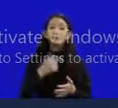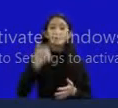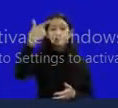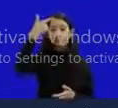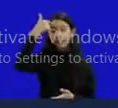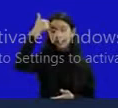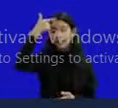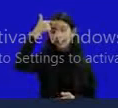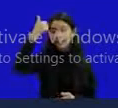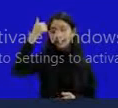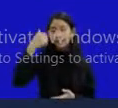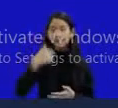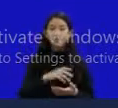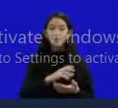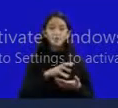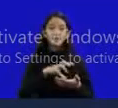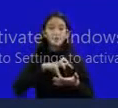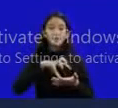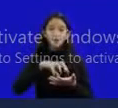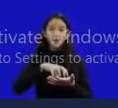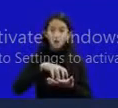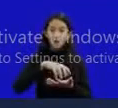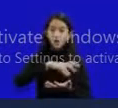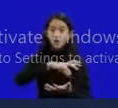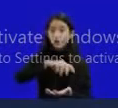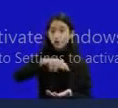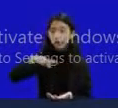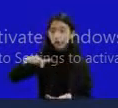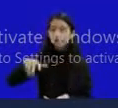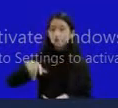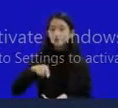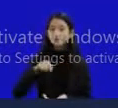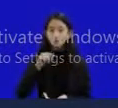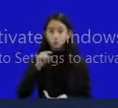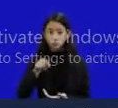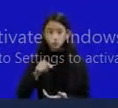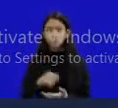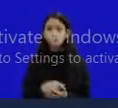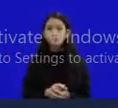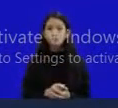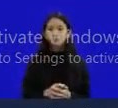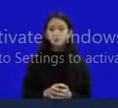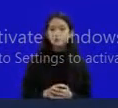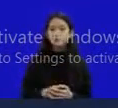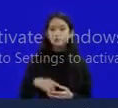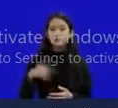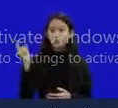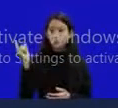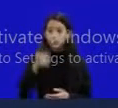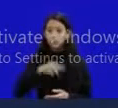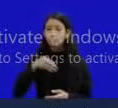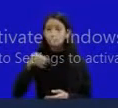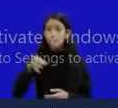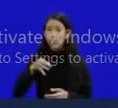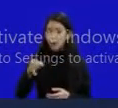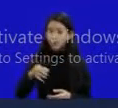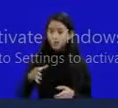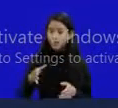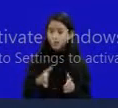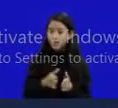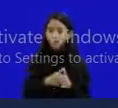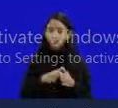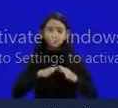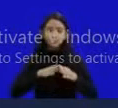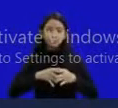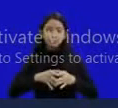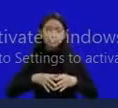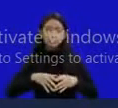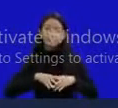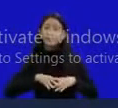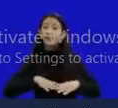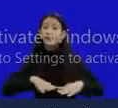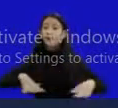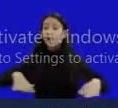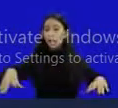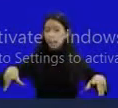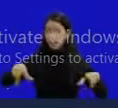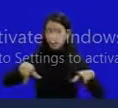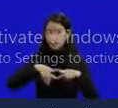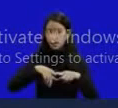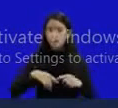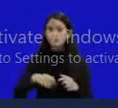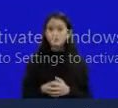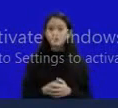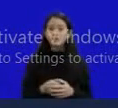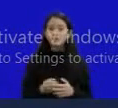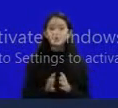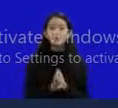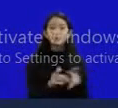di daerah-daerah tersebut dibandingkan dengan daerah-daerah yang lebih mapan dan di kota-kota semakin melebar dan tentunya